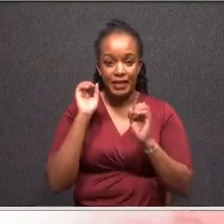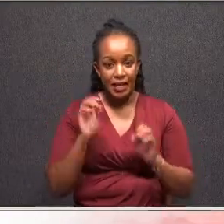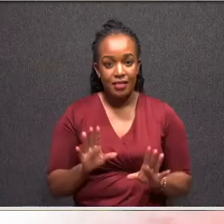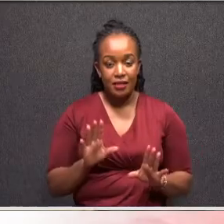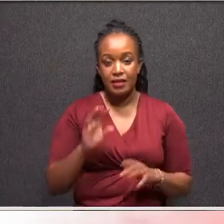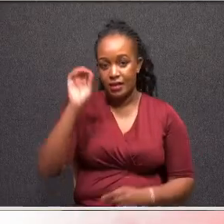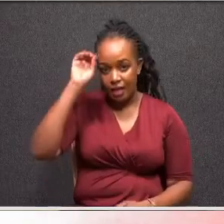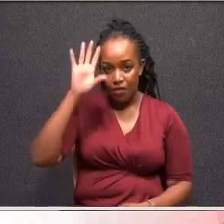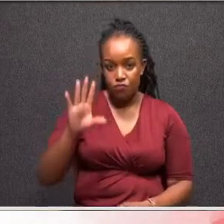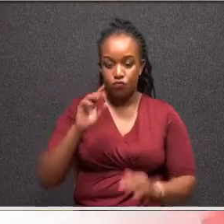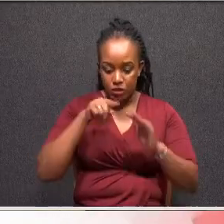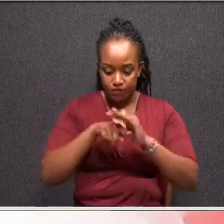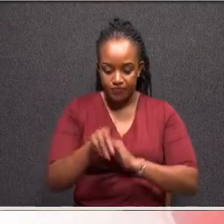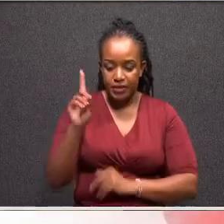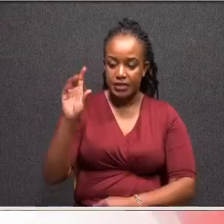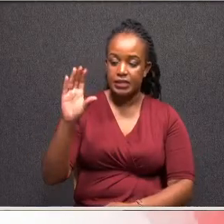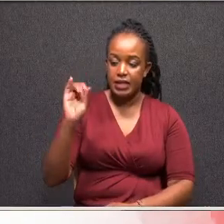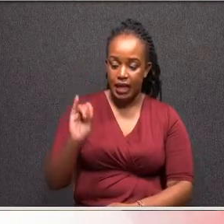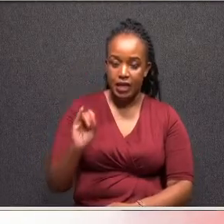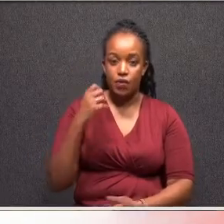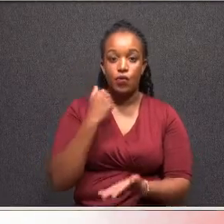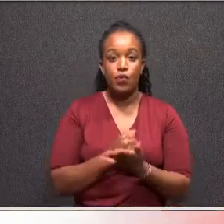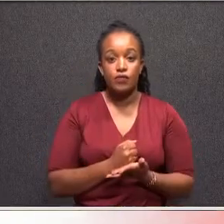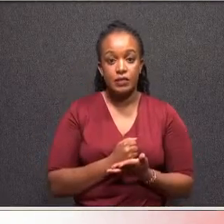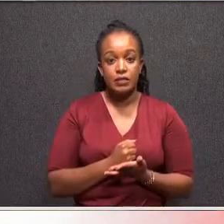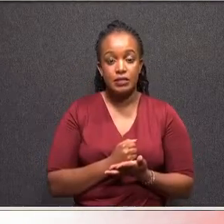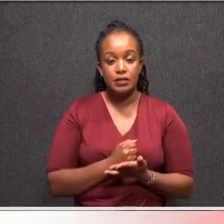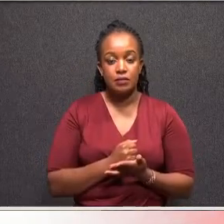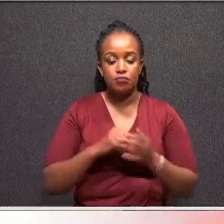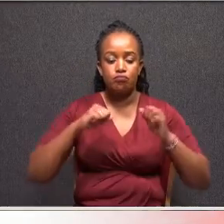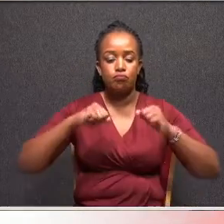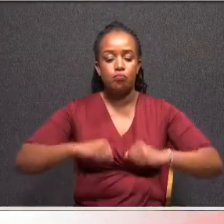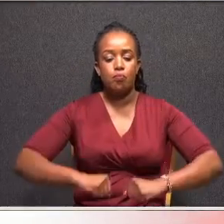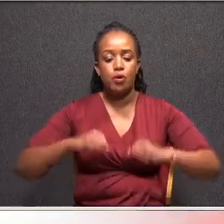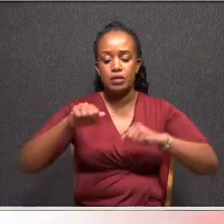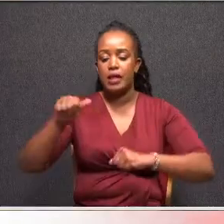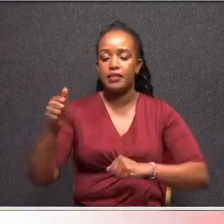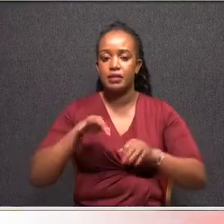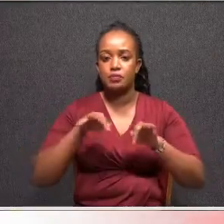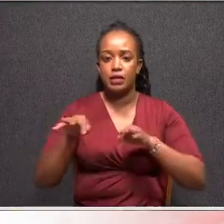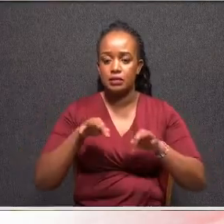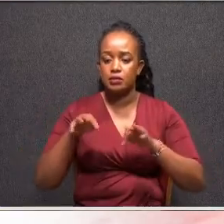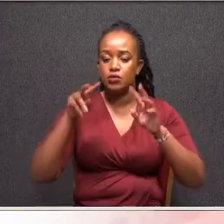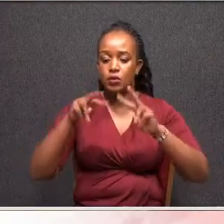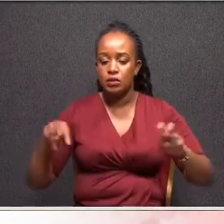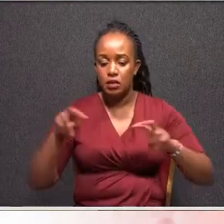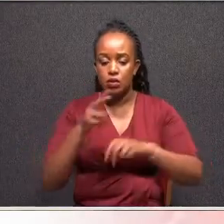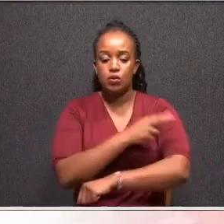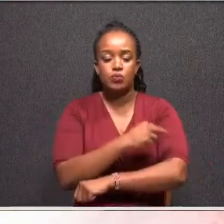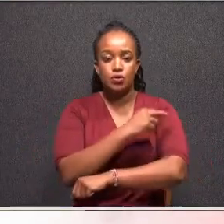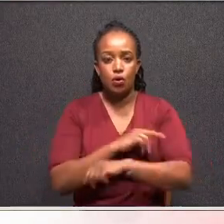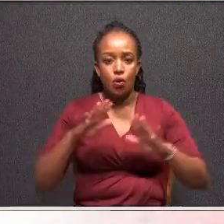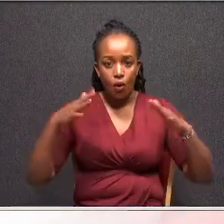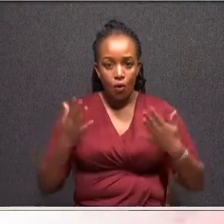nilienda huko kwa nini, kwa DCI, huko kwa CCI huu. Mkubwa mwingine hapo ananiambia atiendeni muangalie hospitali ama mochari. Sasa nashindwa, mtu anakuwa